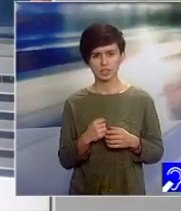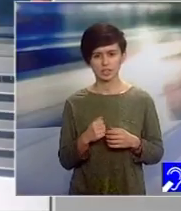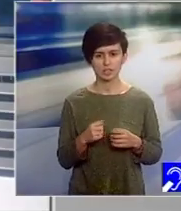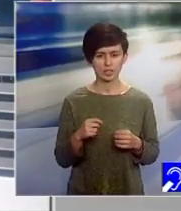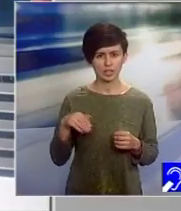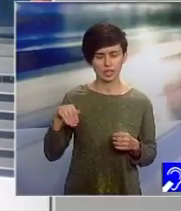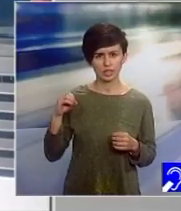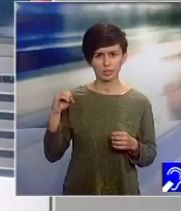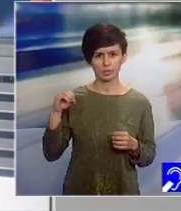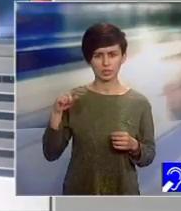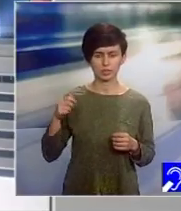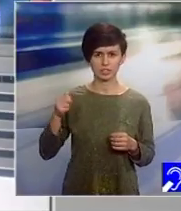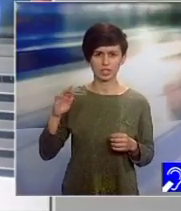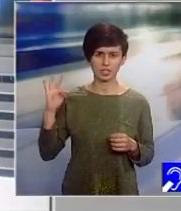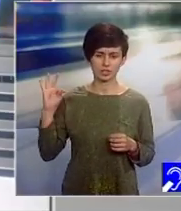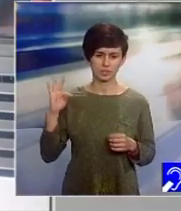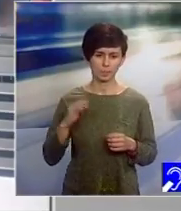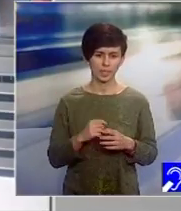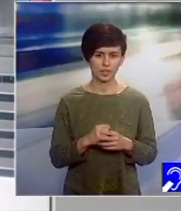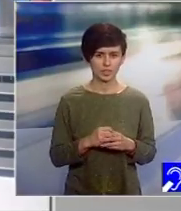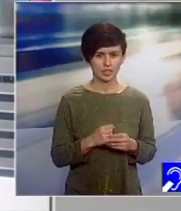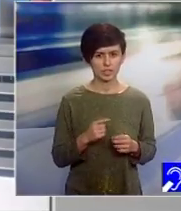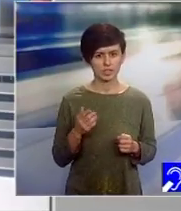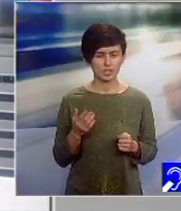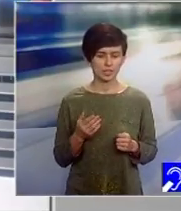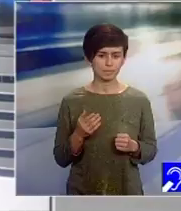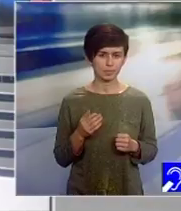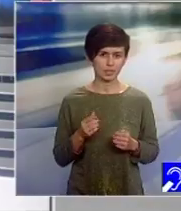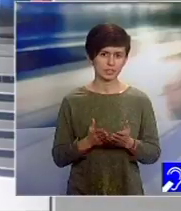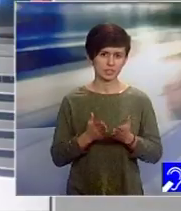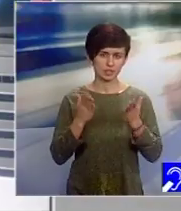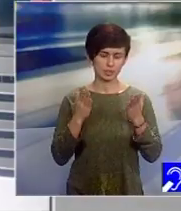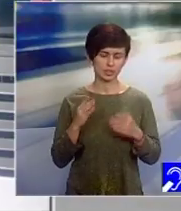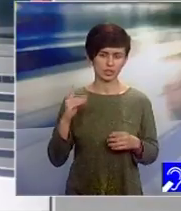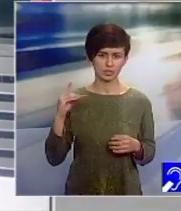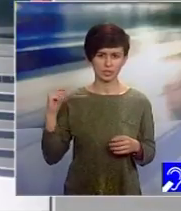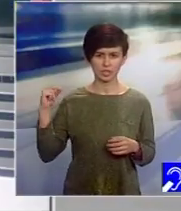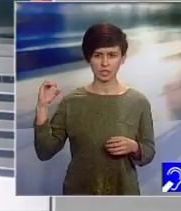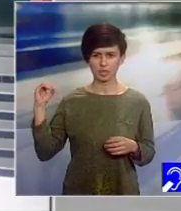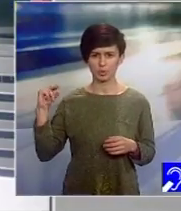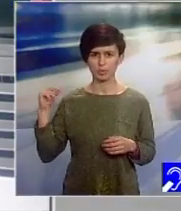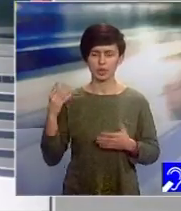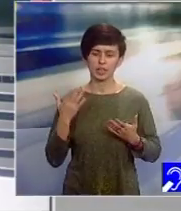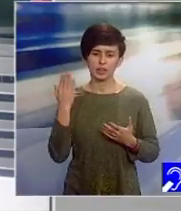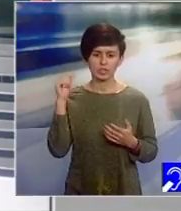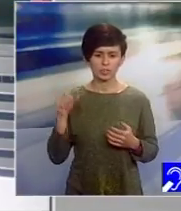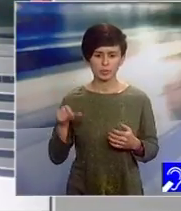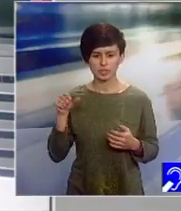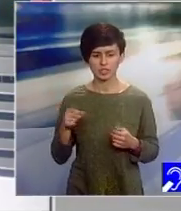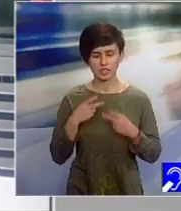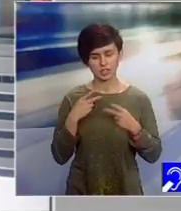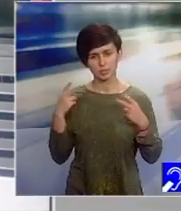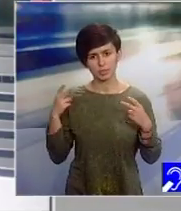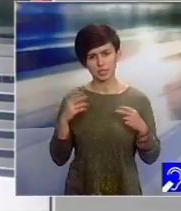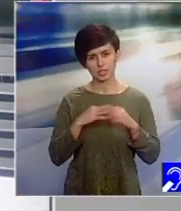nașterea maestrului Dorin Pop, care a fost o personalitate a vieții muzicale din România și inclus și din România